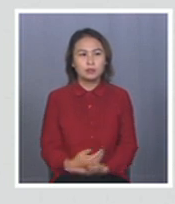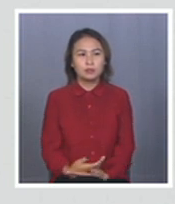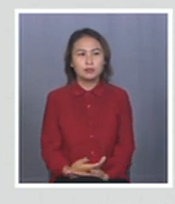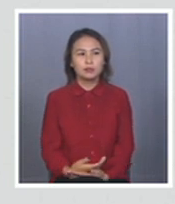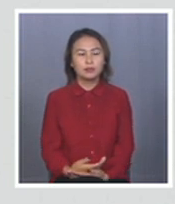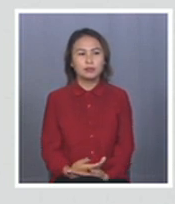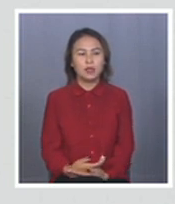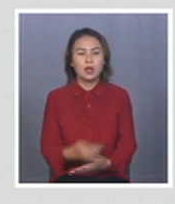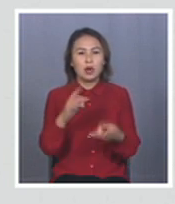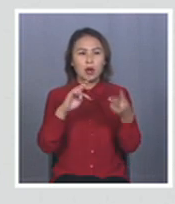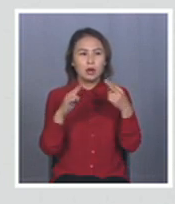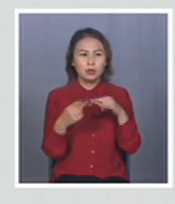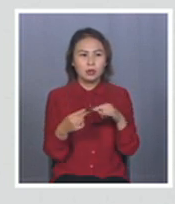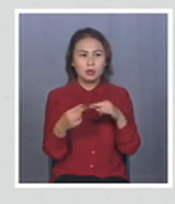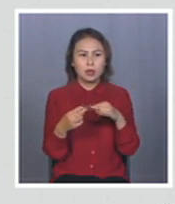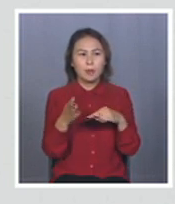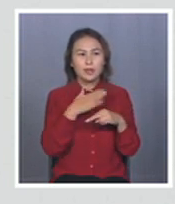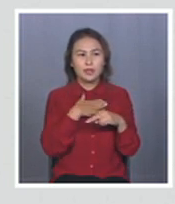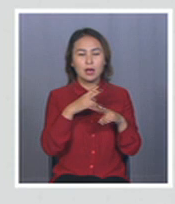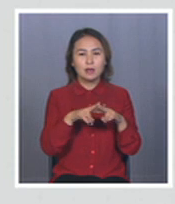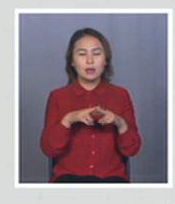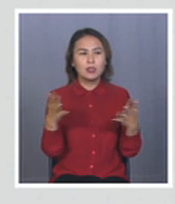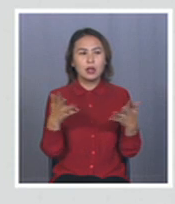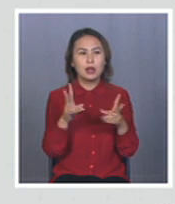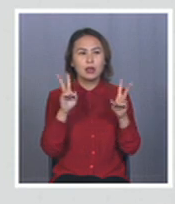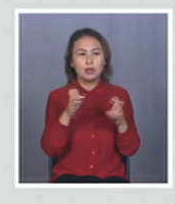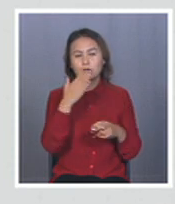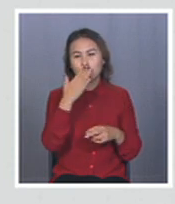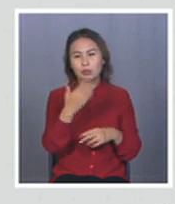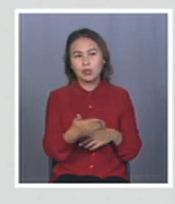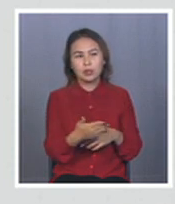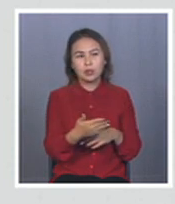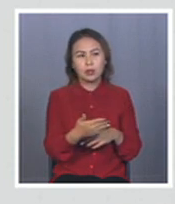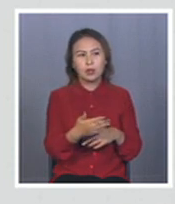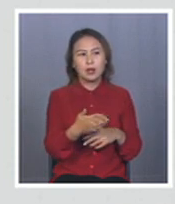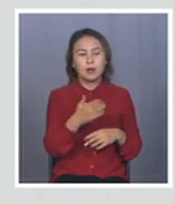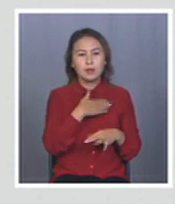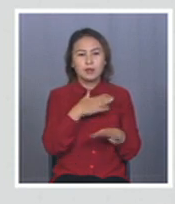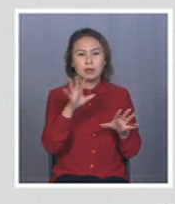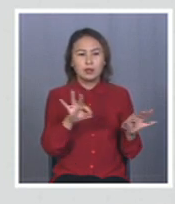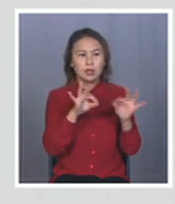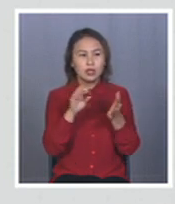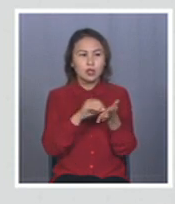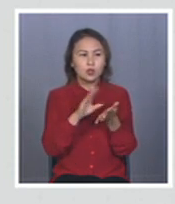Фон ауысты. Біздің астанамыз қалай аталады деп сұрап жатыр. Енді біз пернетақтадан жазуымыз керек.